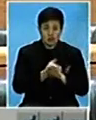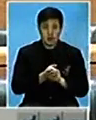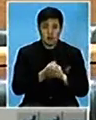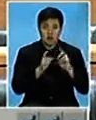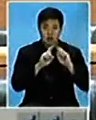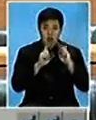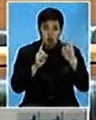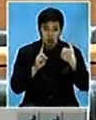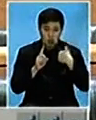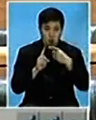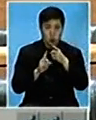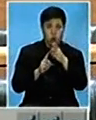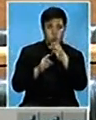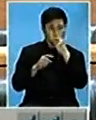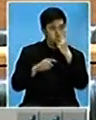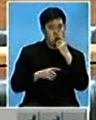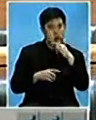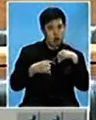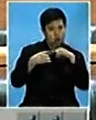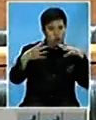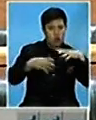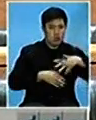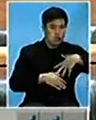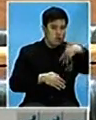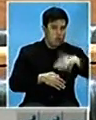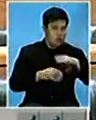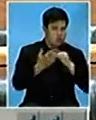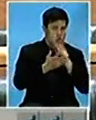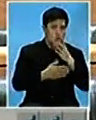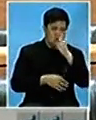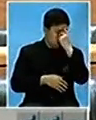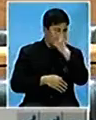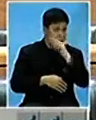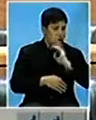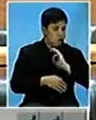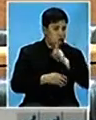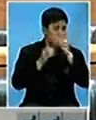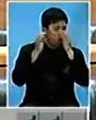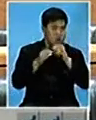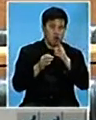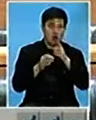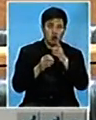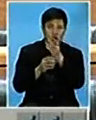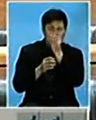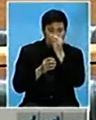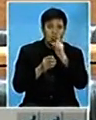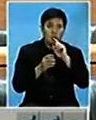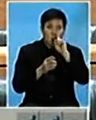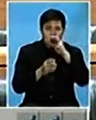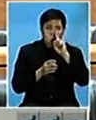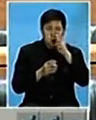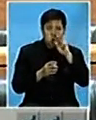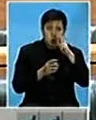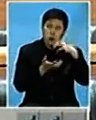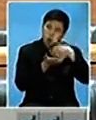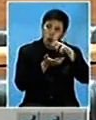องใดเป็นเรื่องที่ขัดใจเป็นเรื่องที่ไม่ถูกใจคำวินิจฉัยของท่านเขาจะเอามาทำซ้ำแล้วซ้ำอีกซ้